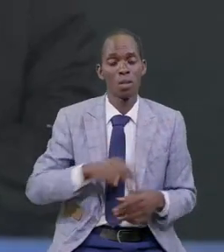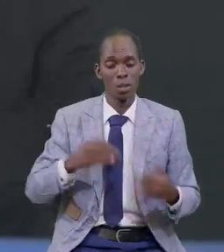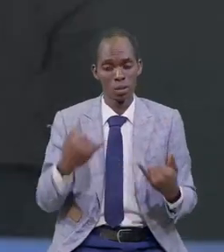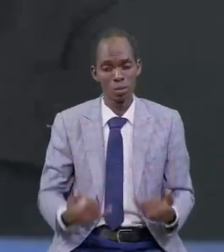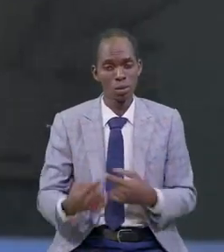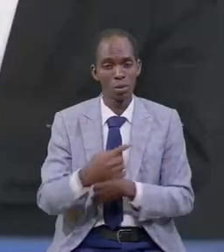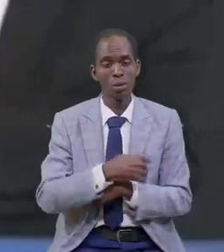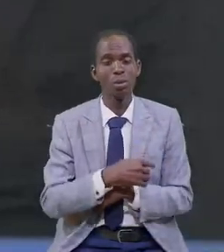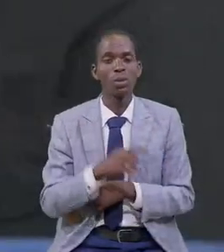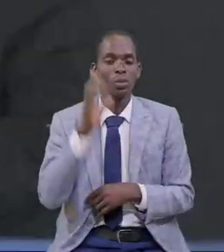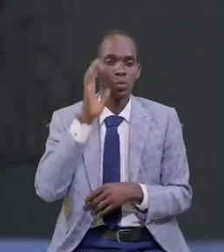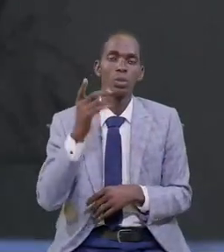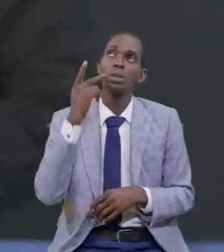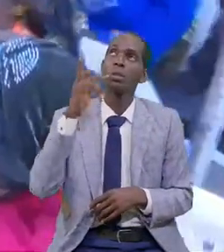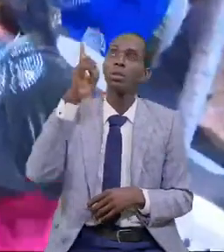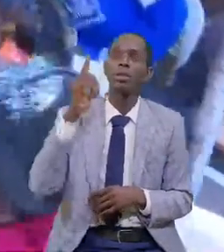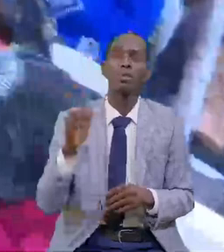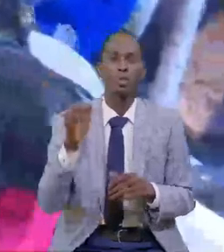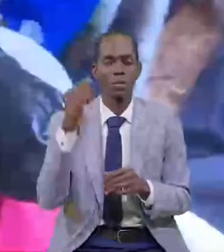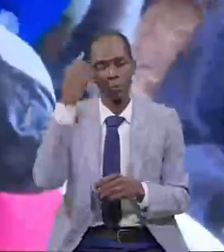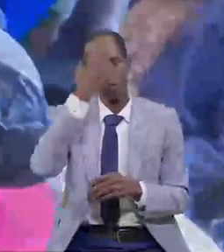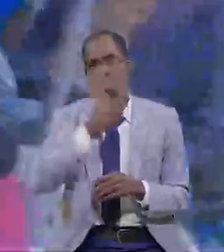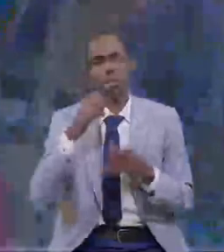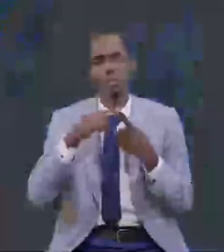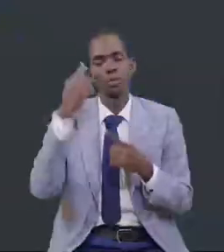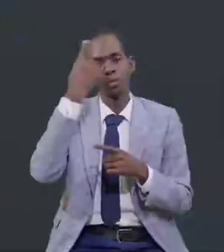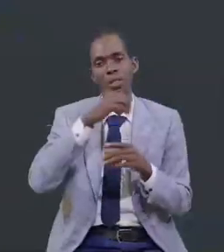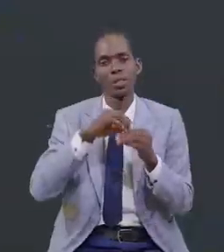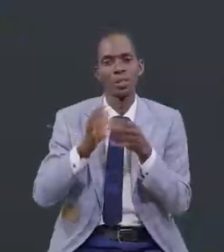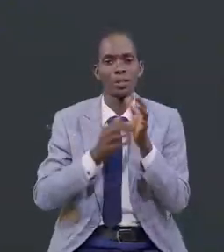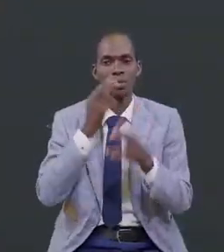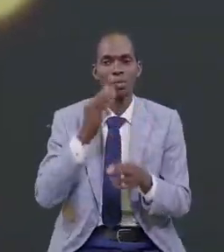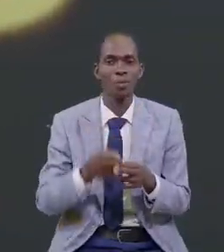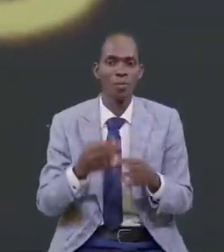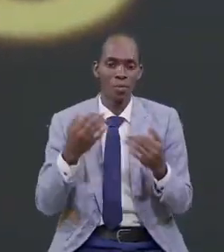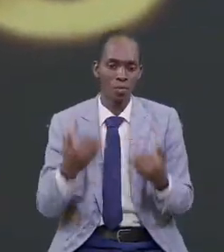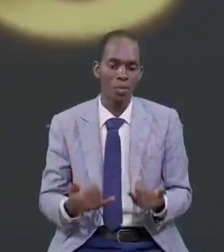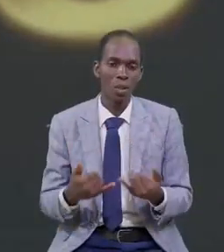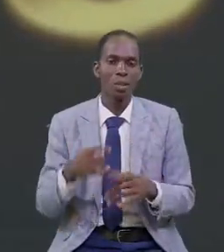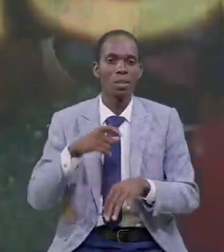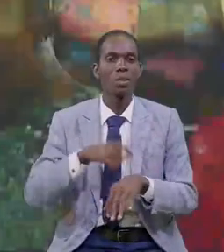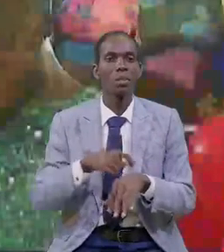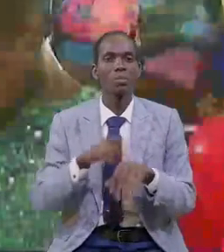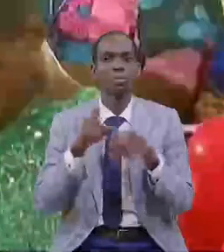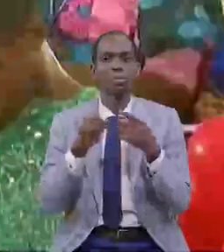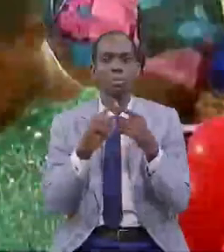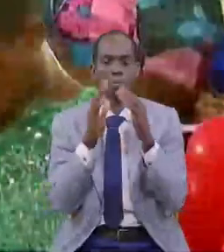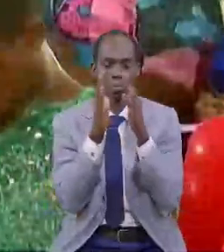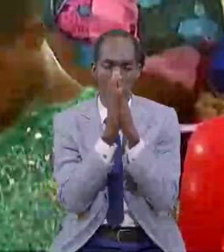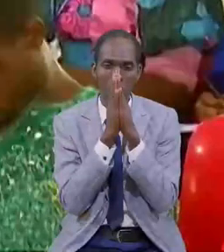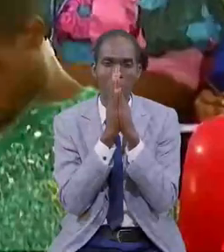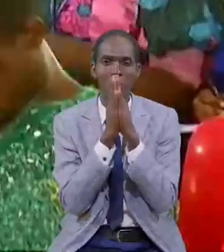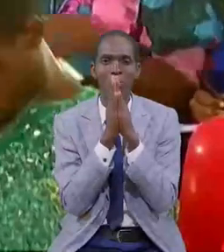que vous le voyez face à face au nom de jésus-chist tenons-nous debout maintenant et parlons au Seigneur dans la